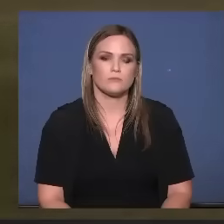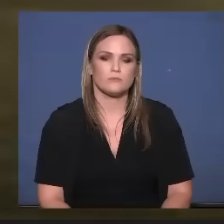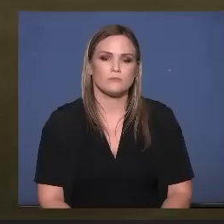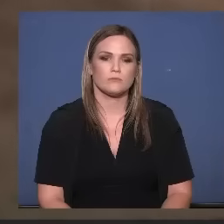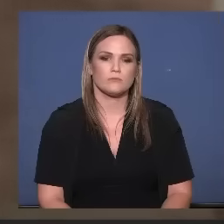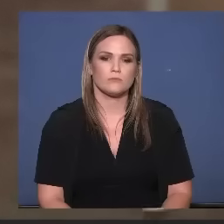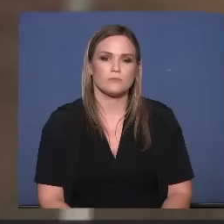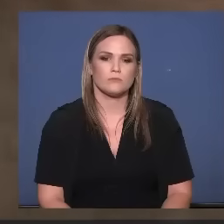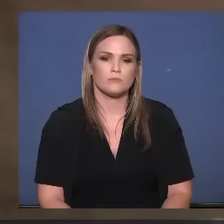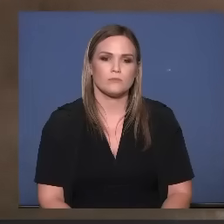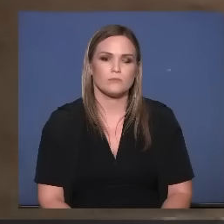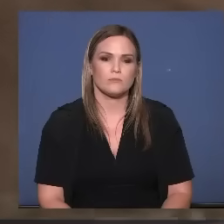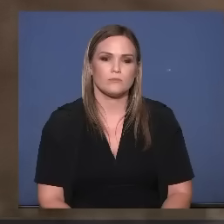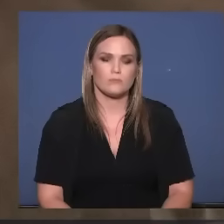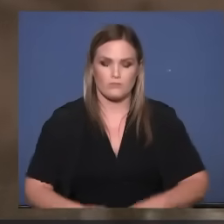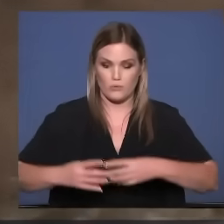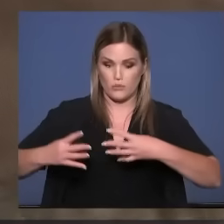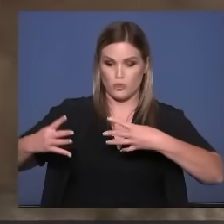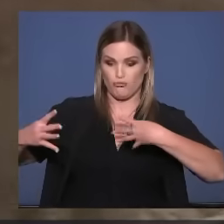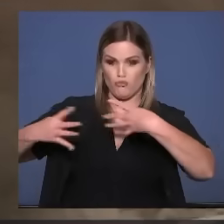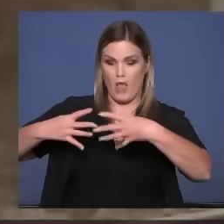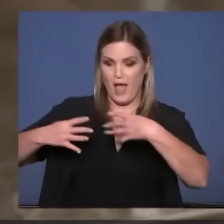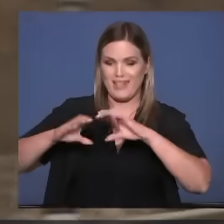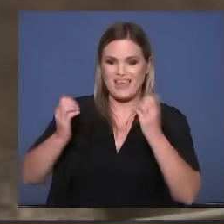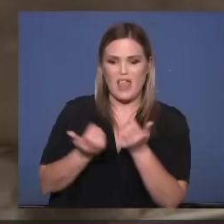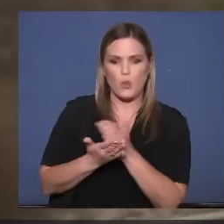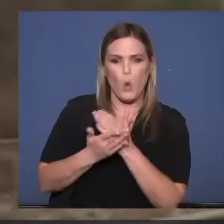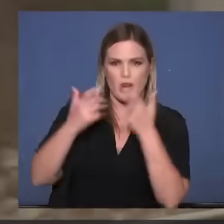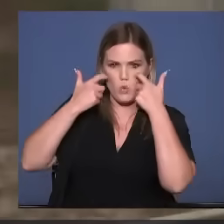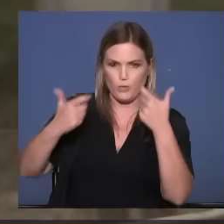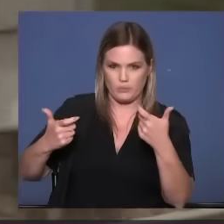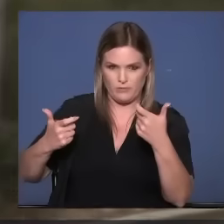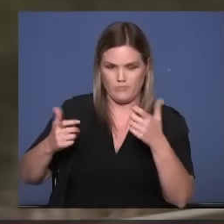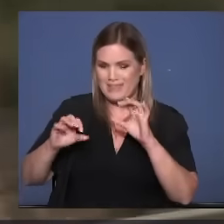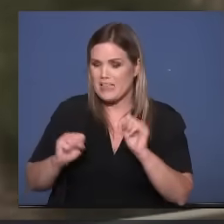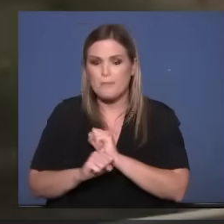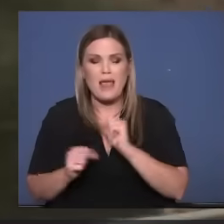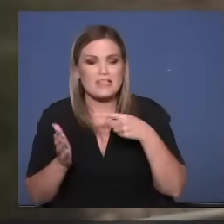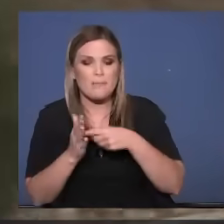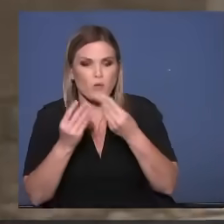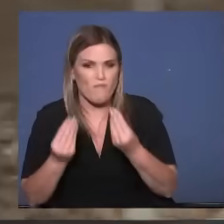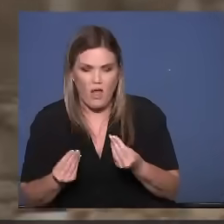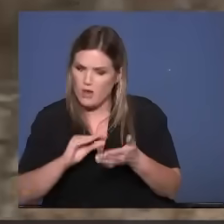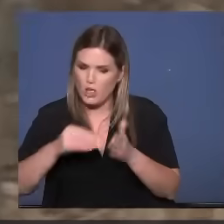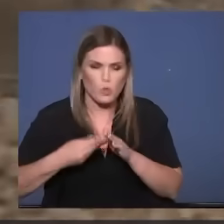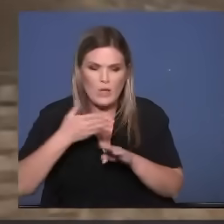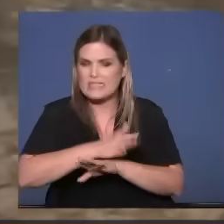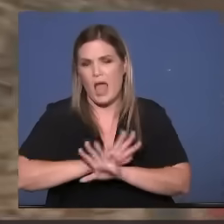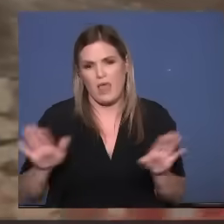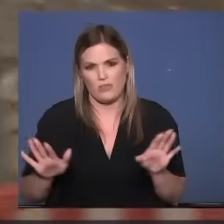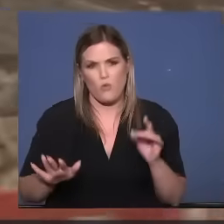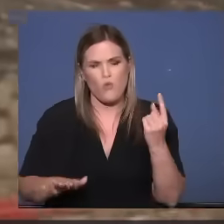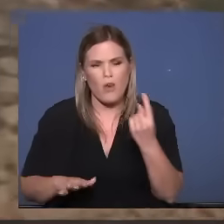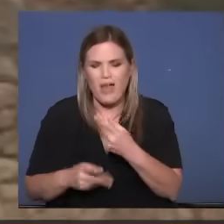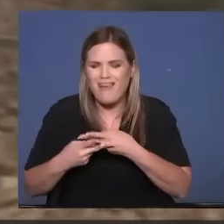מהר בשער ניצבים חברי כיתת הכוננות אם אין לך סיבה טובה לא יאשרו לך כניסה כל אחד כאן חסוף